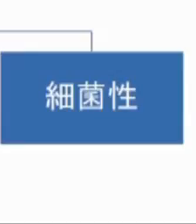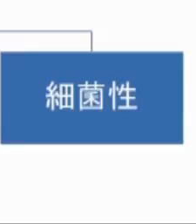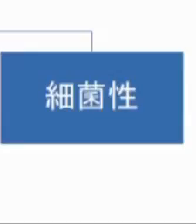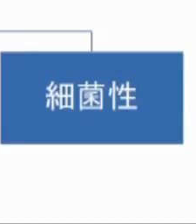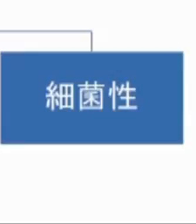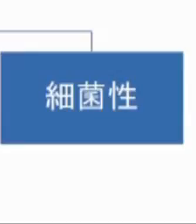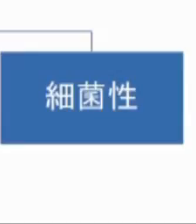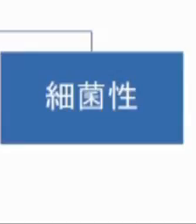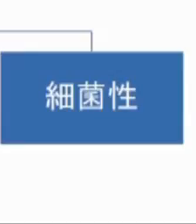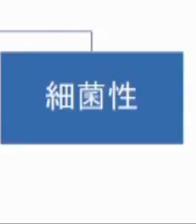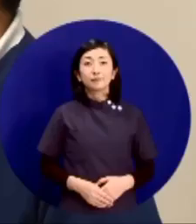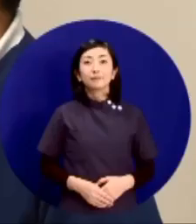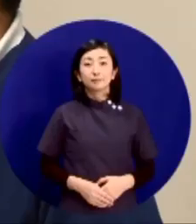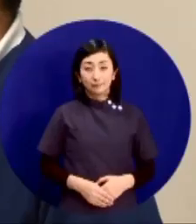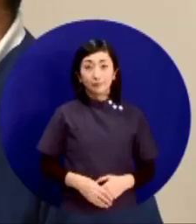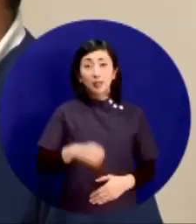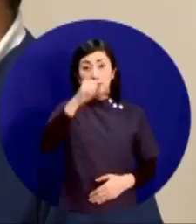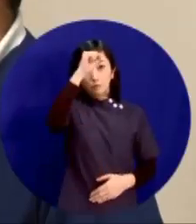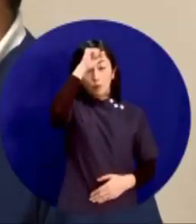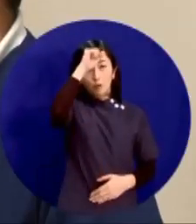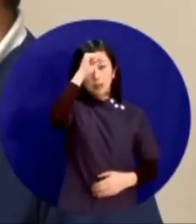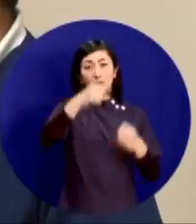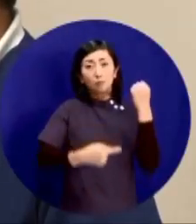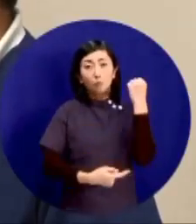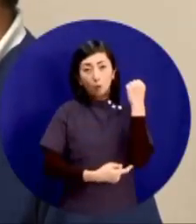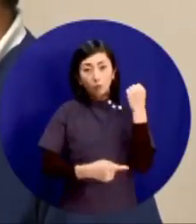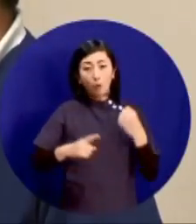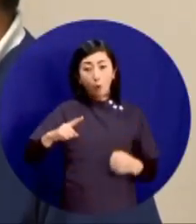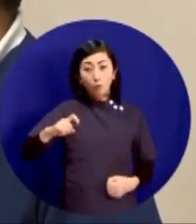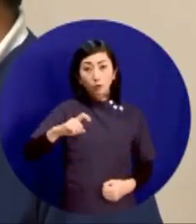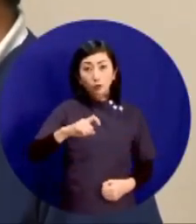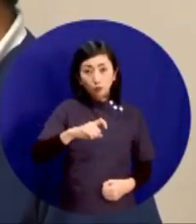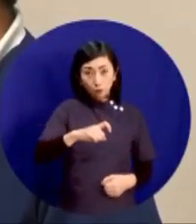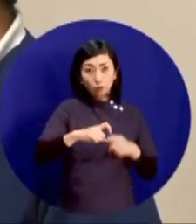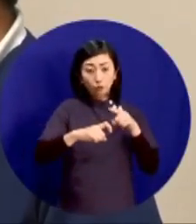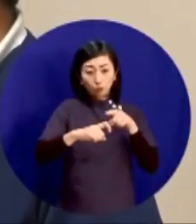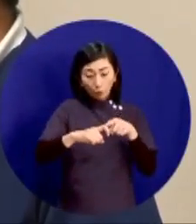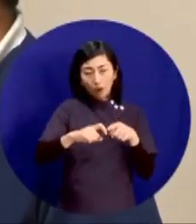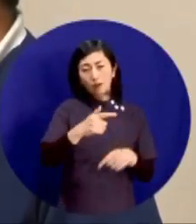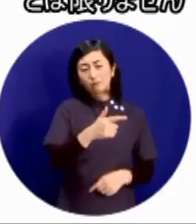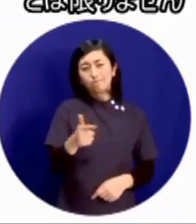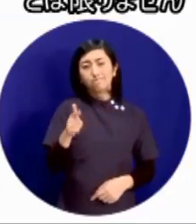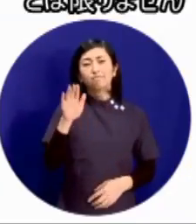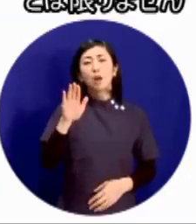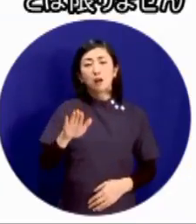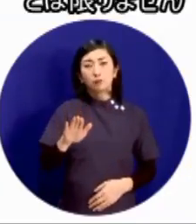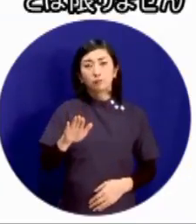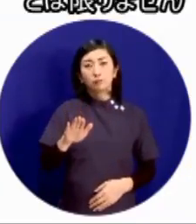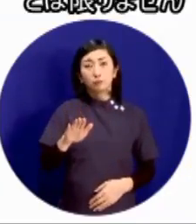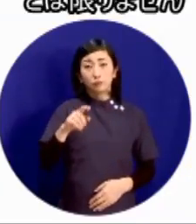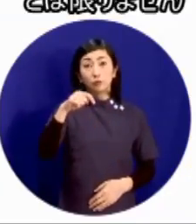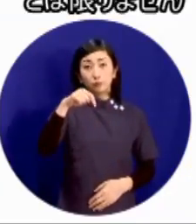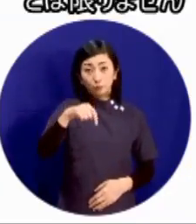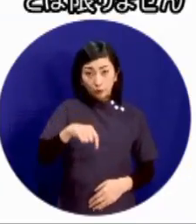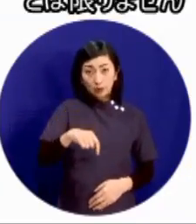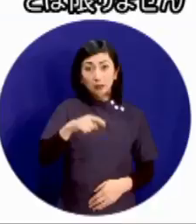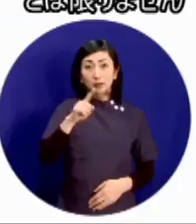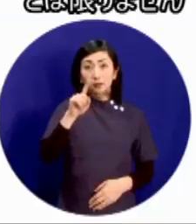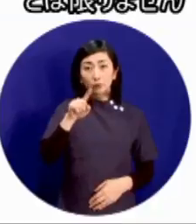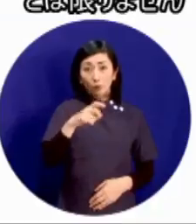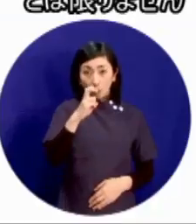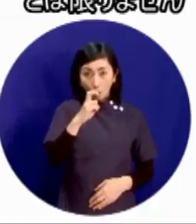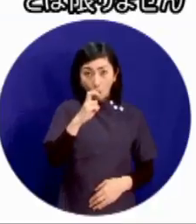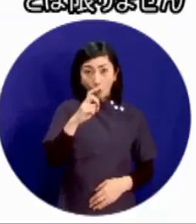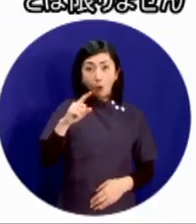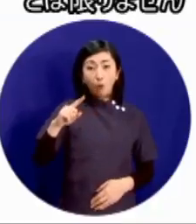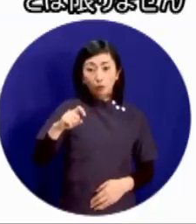ウイルスですウイルス性長円にはたくさんの種類のウイルスがありますノロウイルスもその